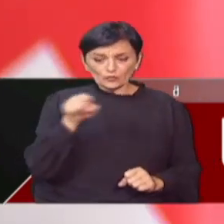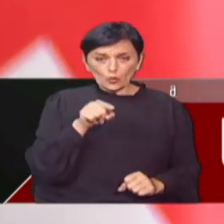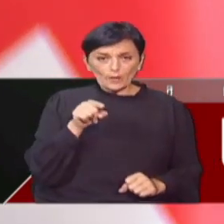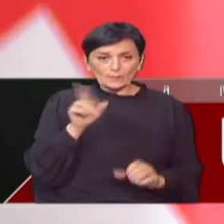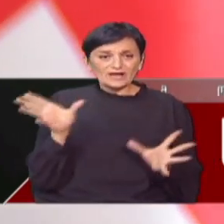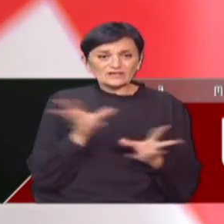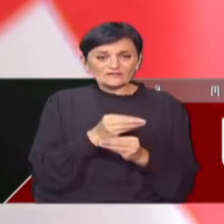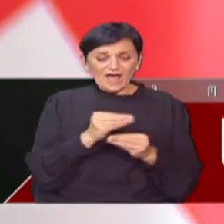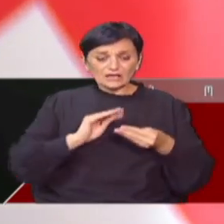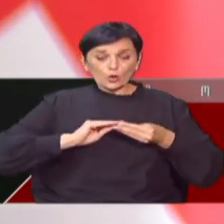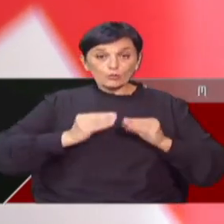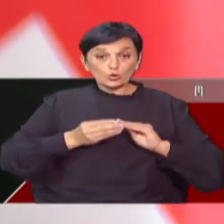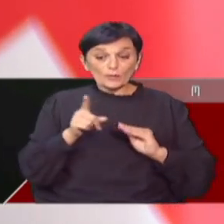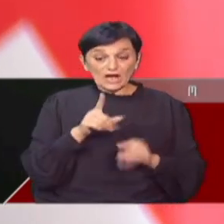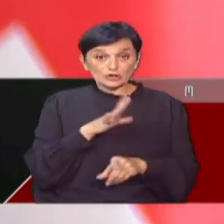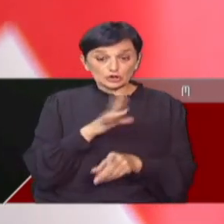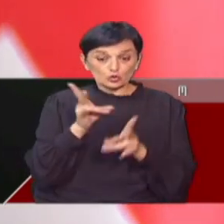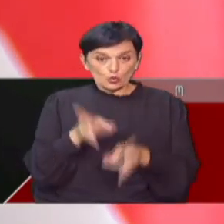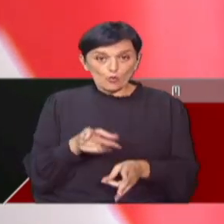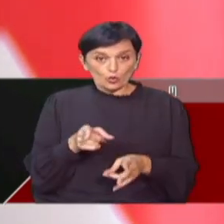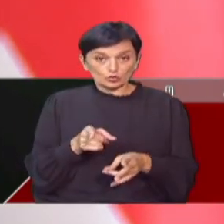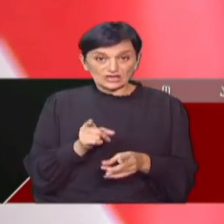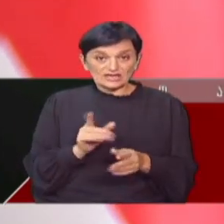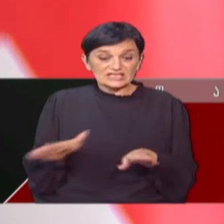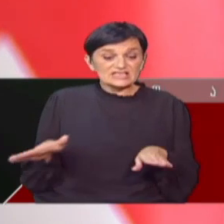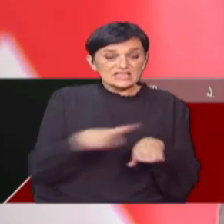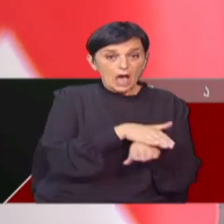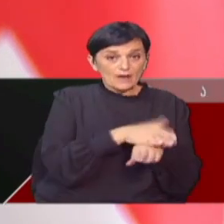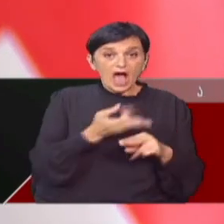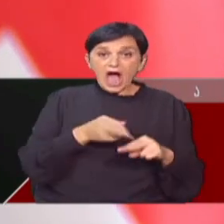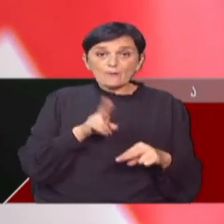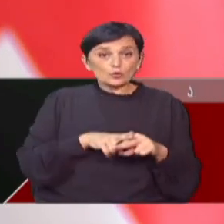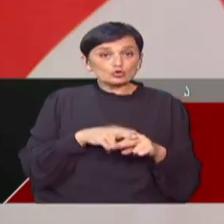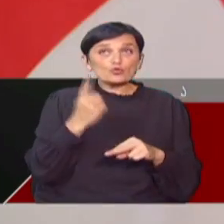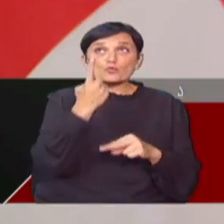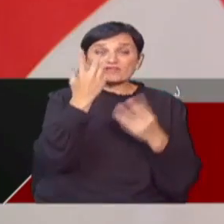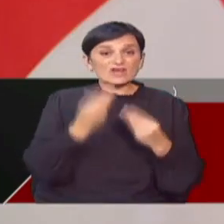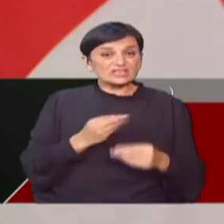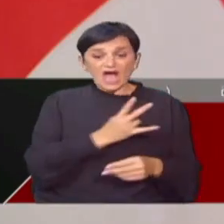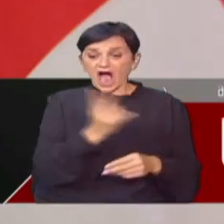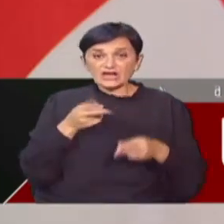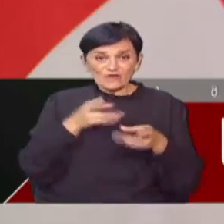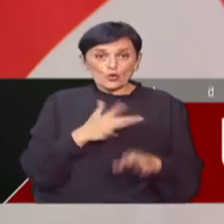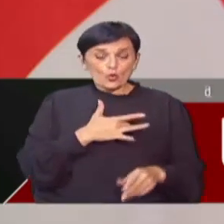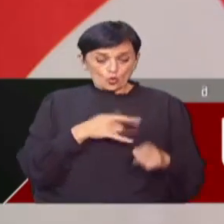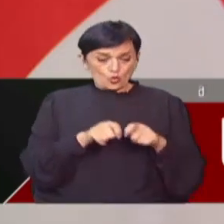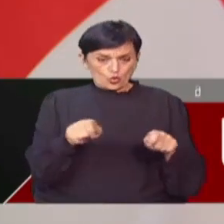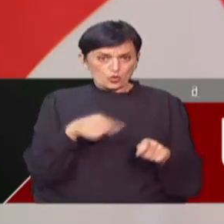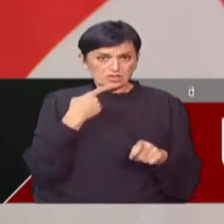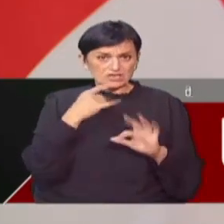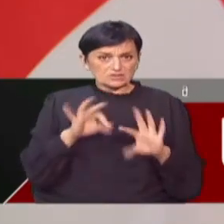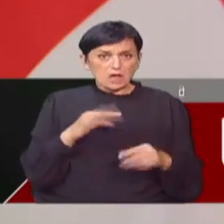ყველა პრობლემა რაც მოხდა, მაგას დაეფარათ. მაგიტომ არავინ არ ჩავიდა პირველი დღეს. ყველაფერი რომ გითხრათ, მე ნამდვილად